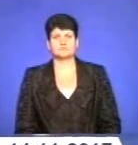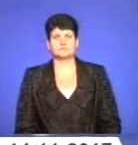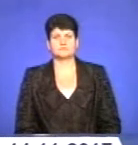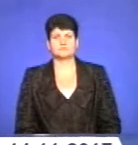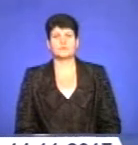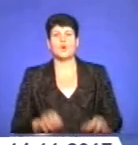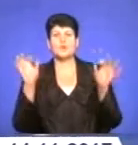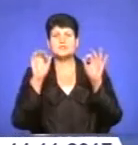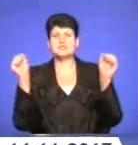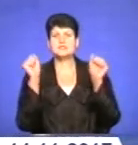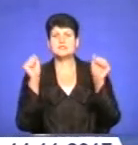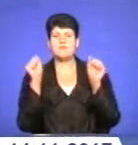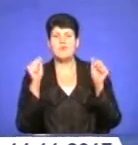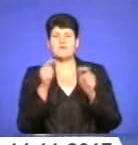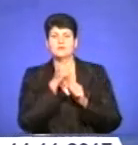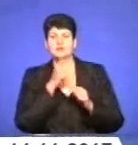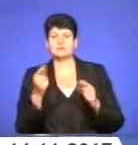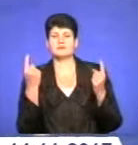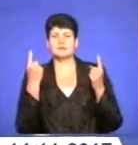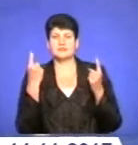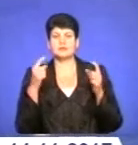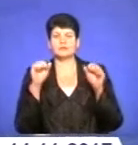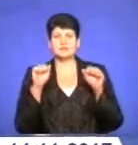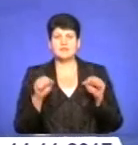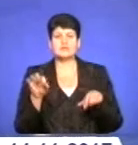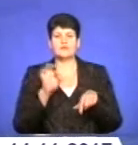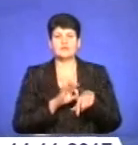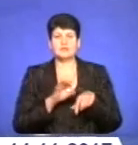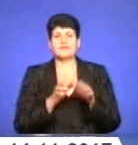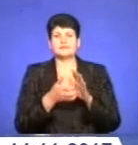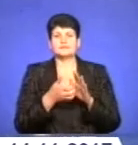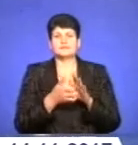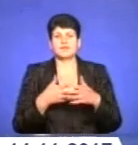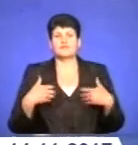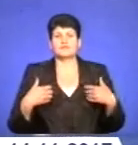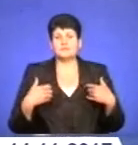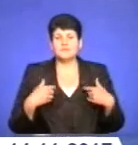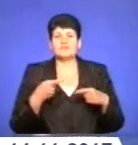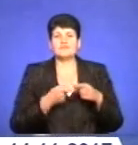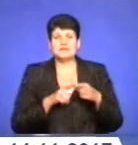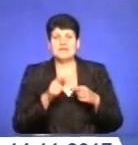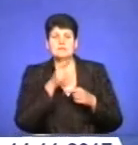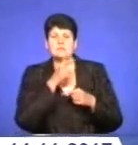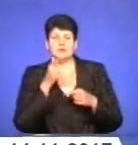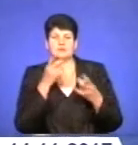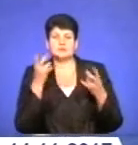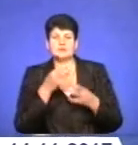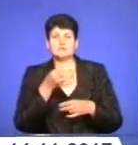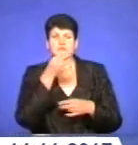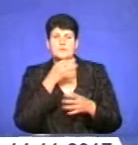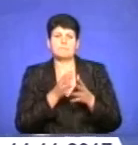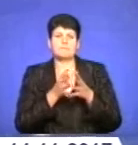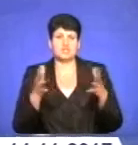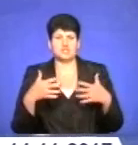В осінньо-зимовий період висока ймовірність захворіти на афітаміноз. Лікарі кажуть, що саме в цей період потрібно споживати якнайбільше